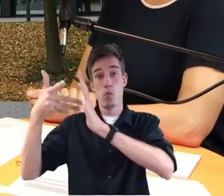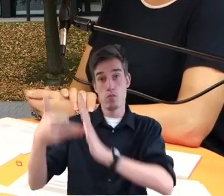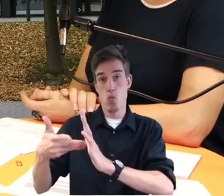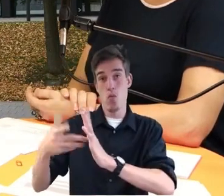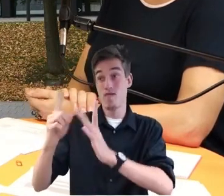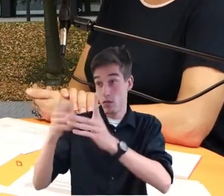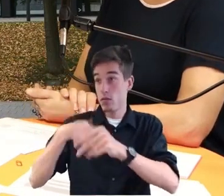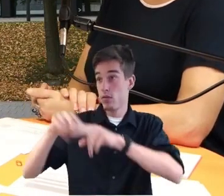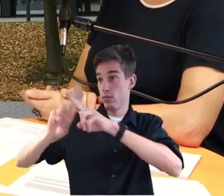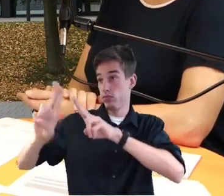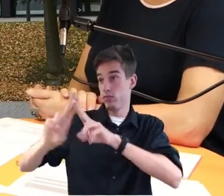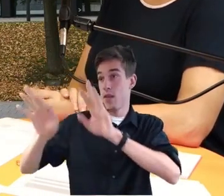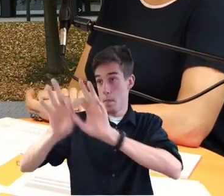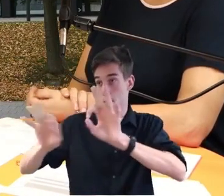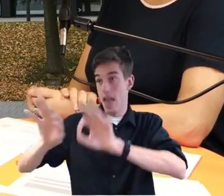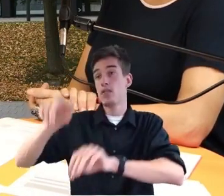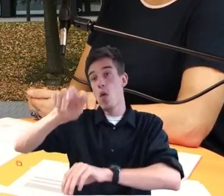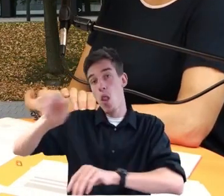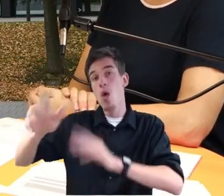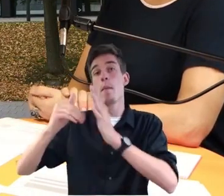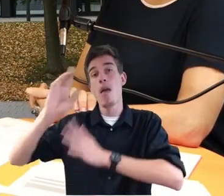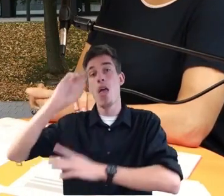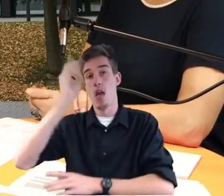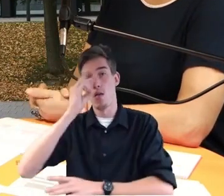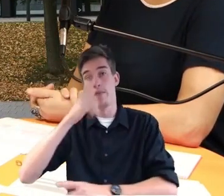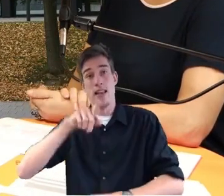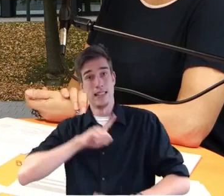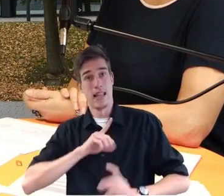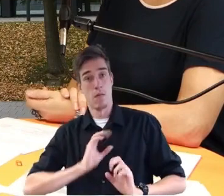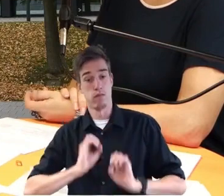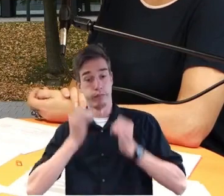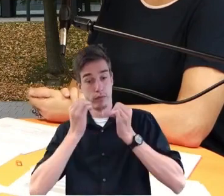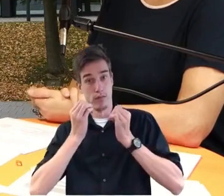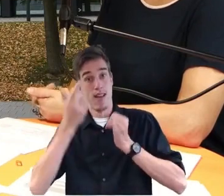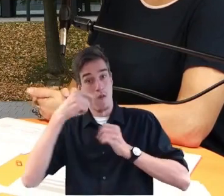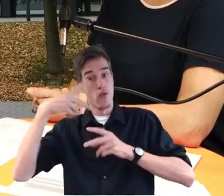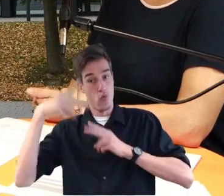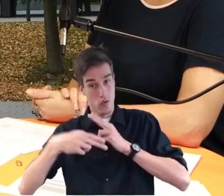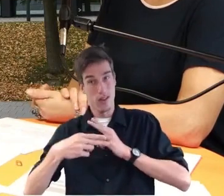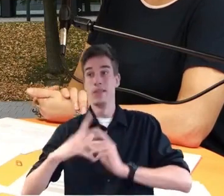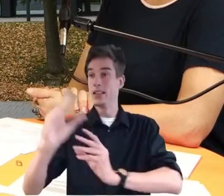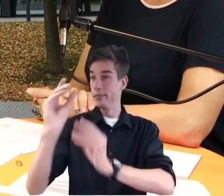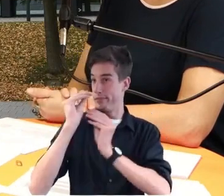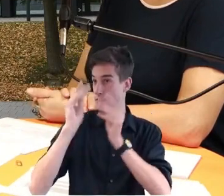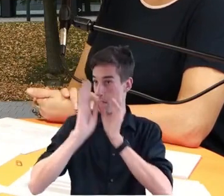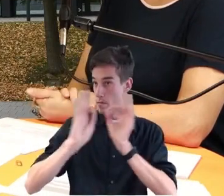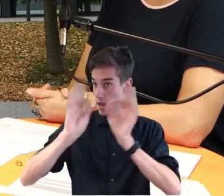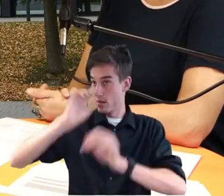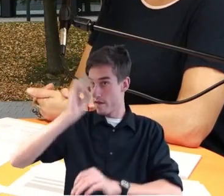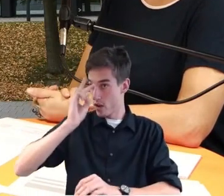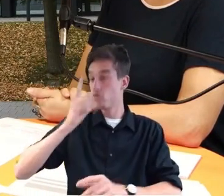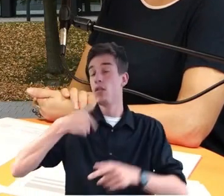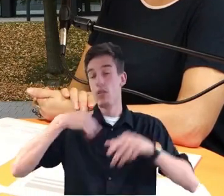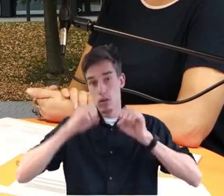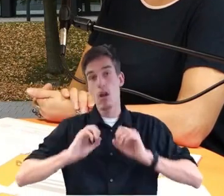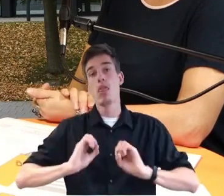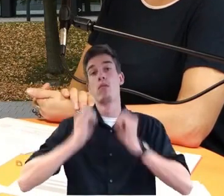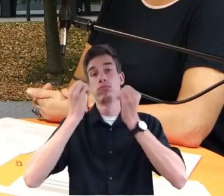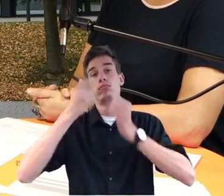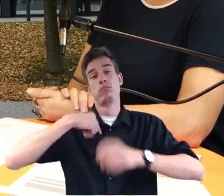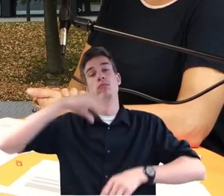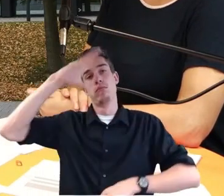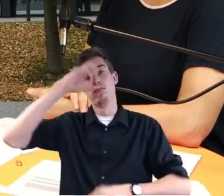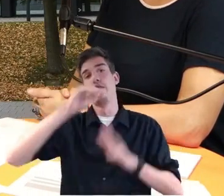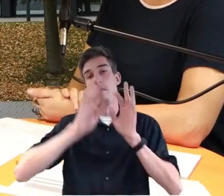verändern damit die teilnehmer einfach über das erleben von solchen aufgaben und von der bewältigung von aufgaben direkt auch eine erkenntnis gewinnen